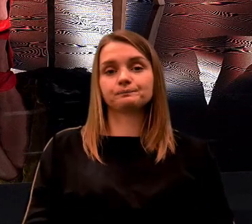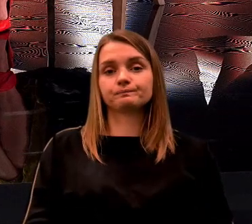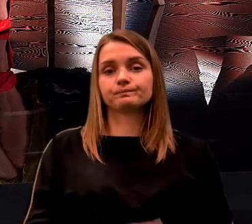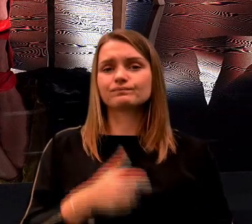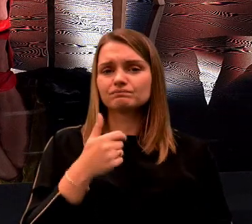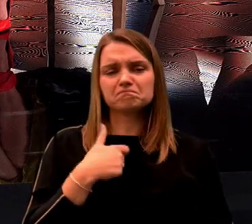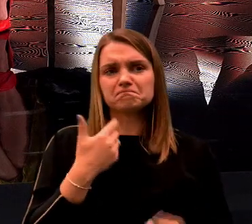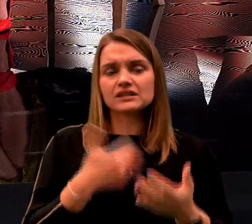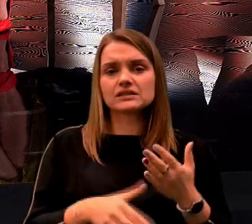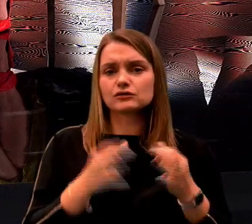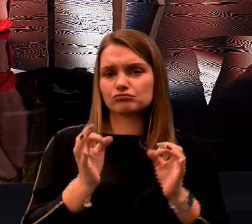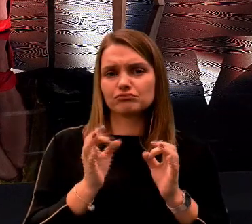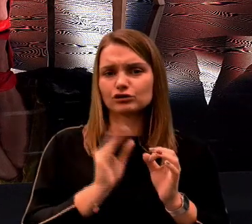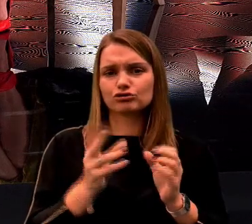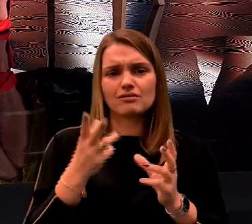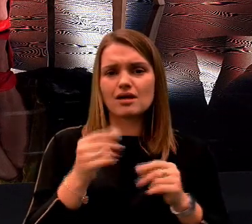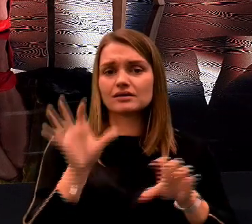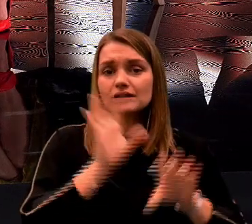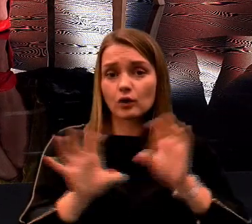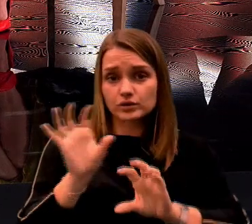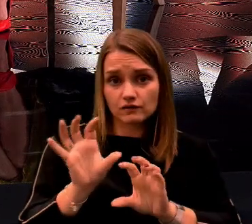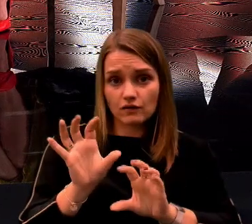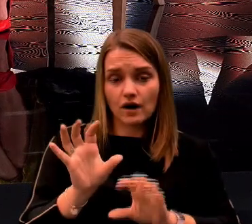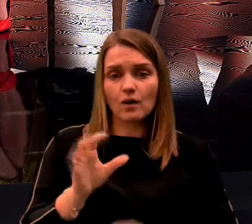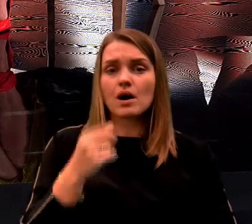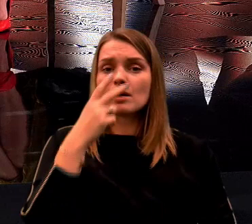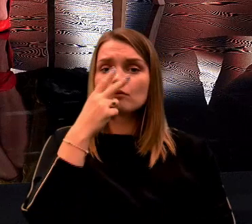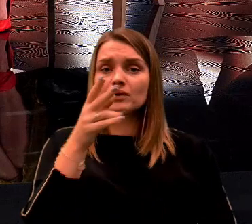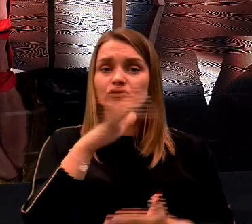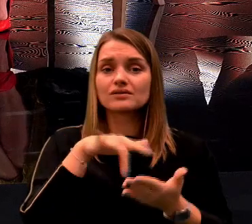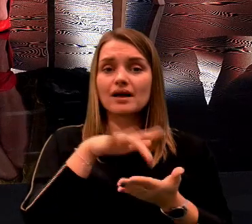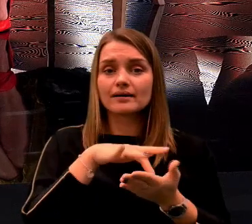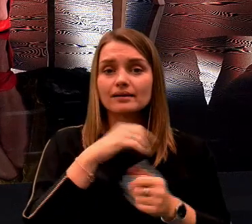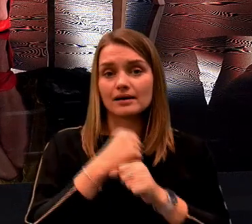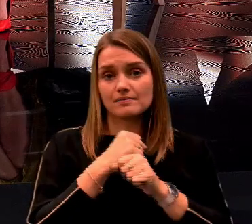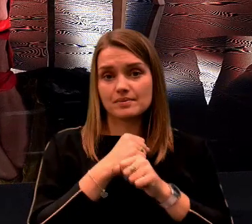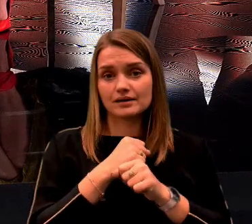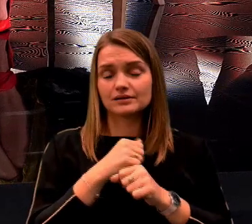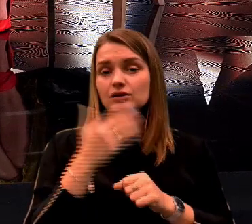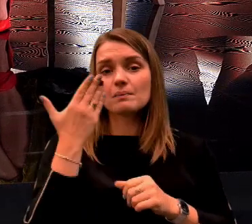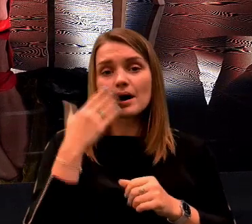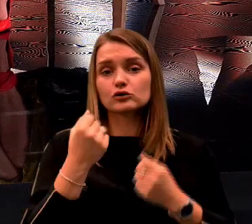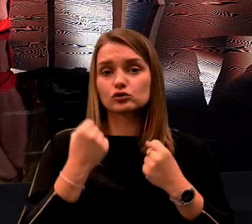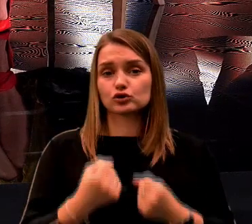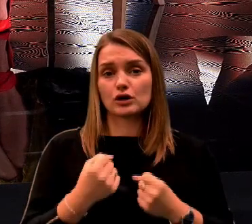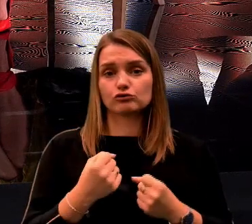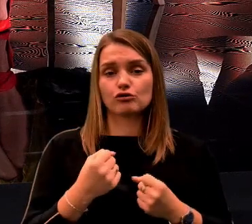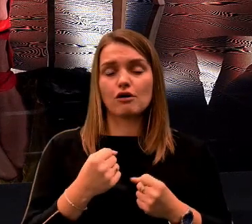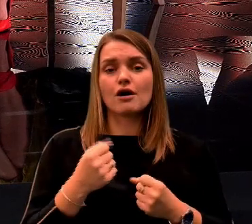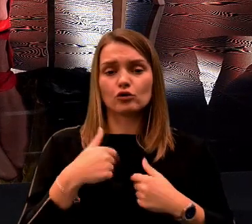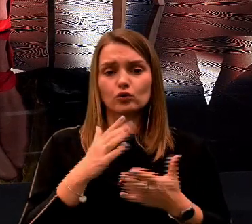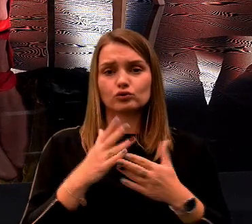niestety jeszcze nie obserwuję. Jak sobie popatrzymy na rynek pracy, bardzo często w organizacjach, w których ja mam przyjemność pracować,